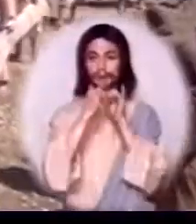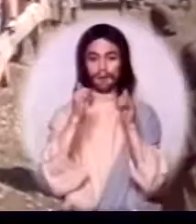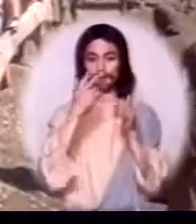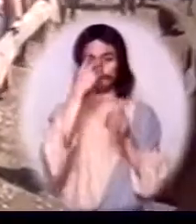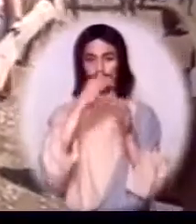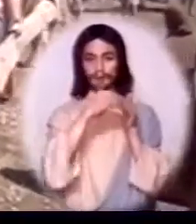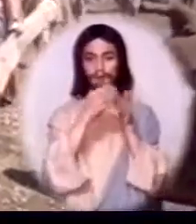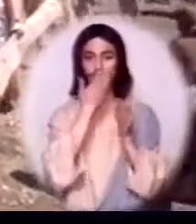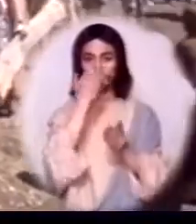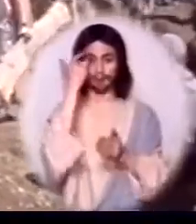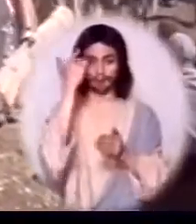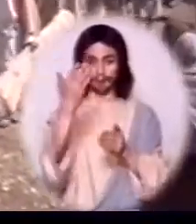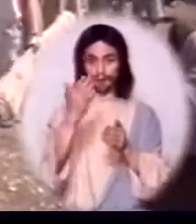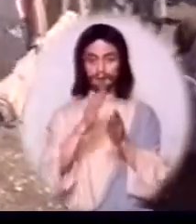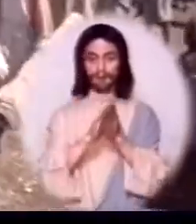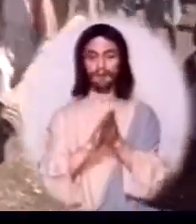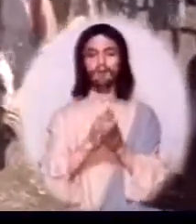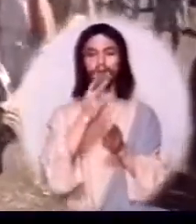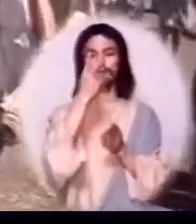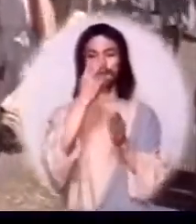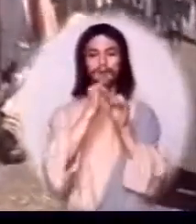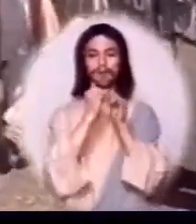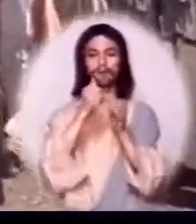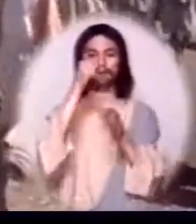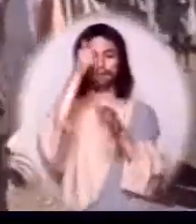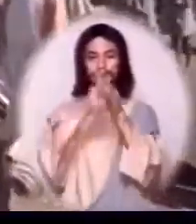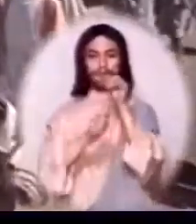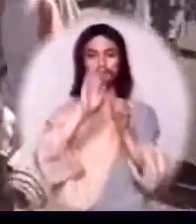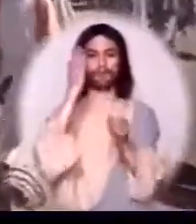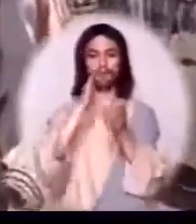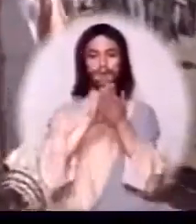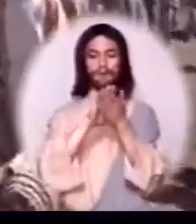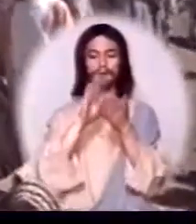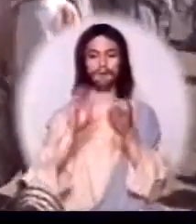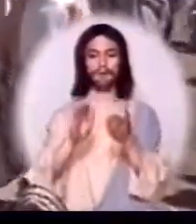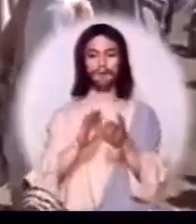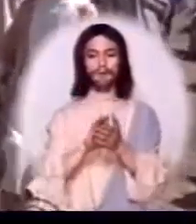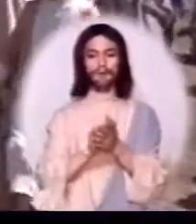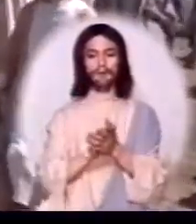소경이 소경을 인도할 수 있느냐? 둘이 다 구덩이에 빠지지 아니하겠느냐?